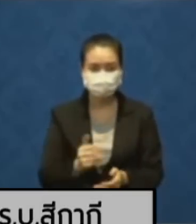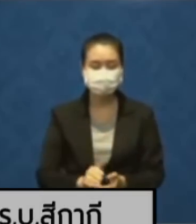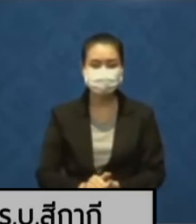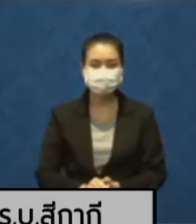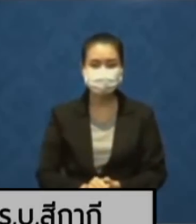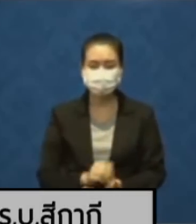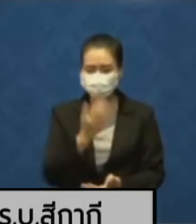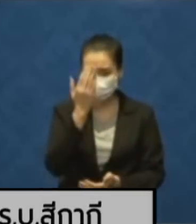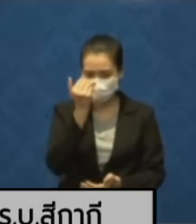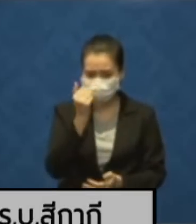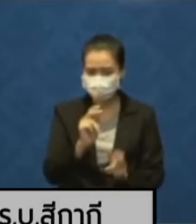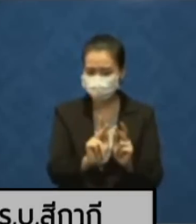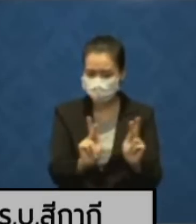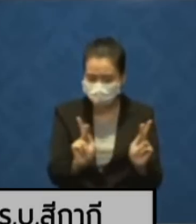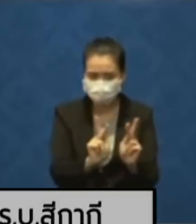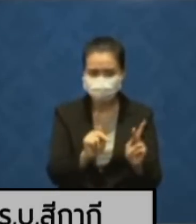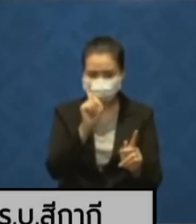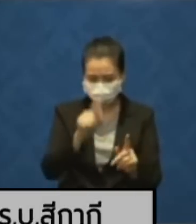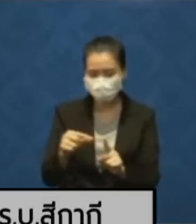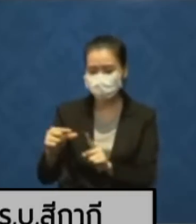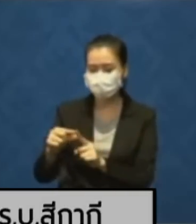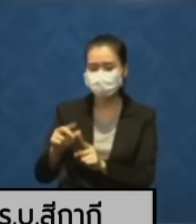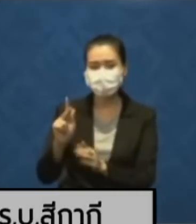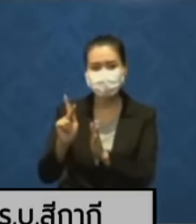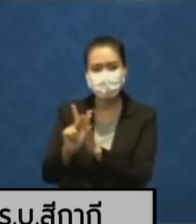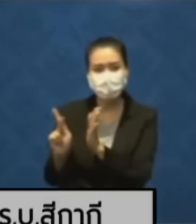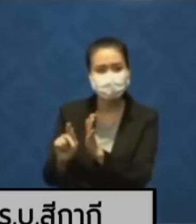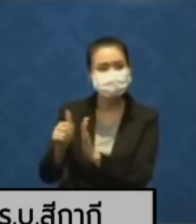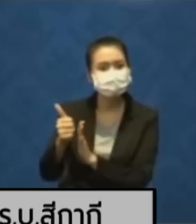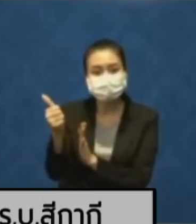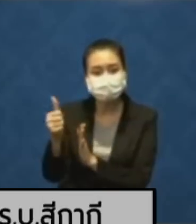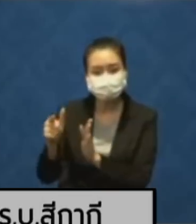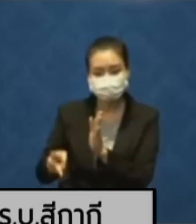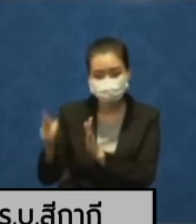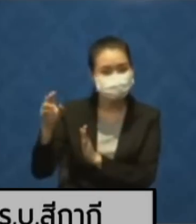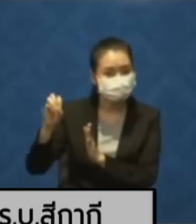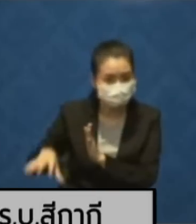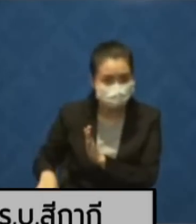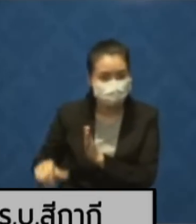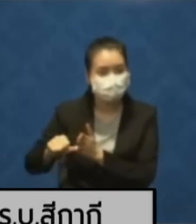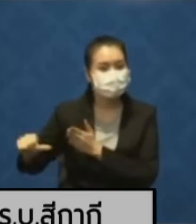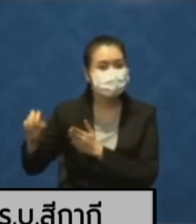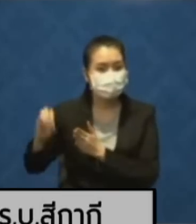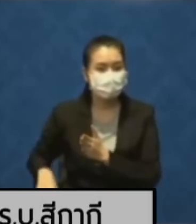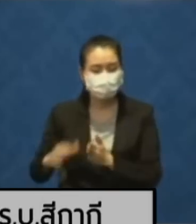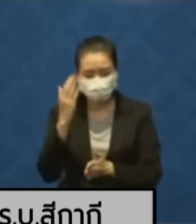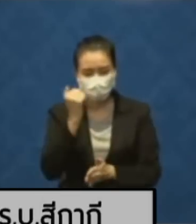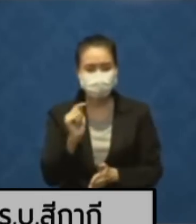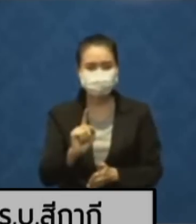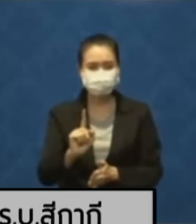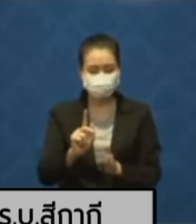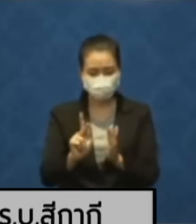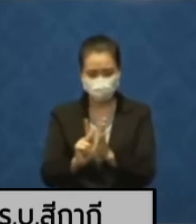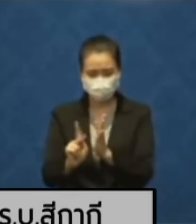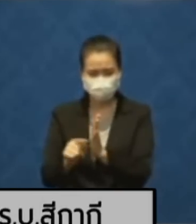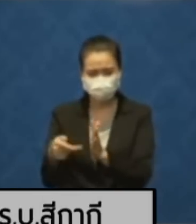ประมนกฎ HeyO, วิธีพทความอมิยากฎหมายอื่นคือส่งที่ซ่อนไว้สิงที่ผมมองวาร่างพ.บ.การ สอบหน้นคดิยอัย